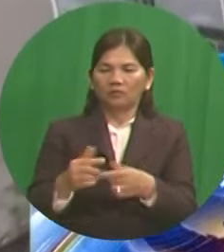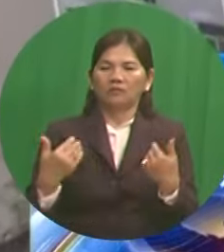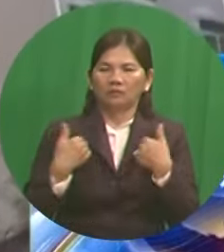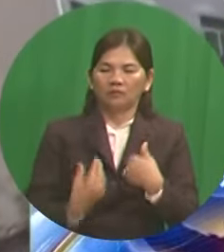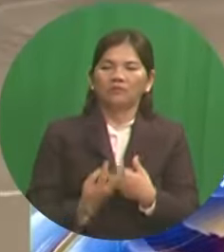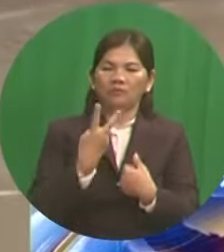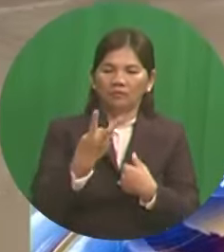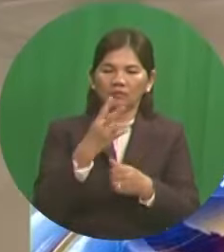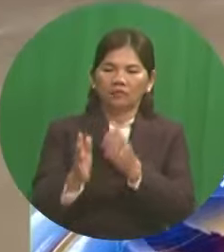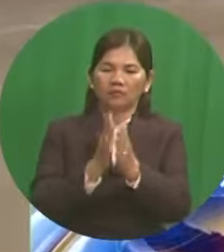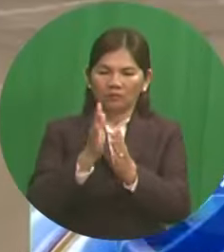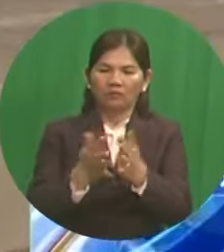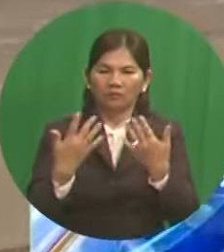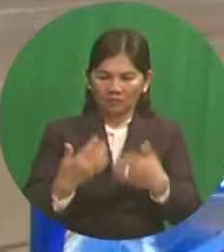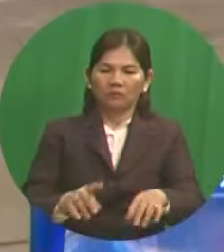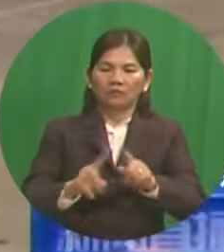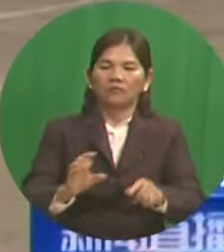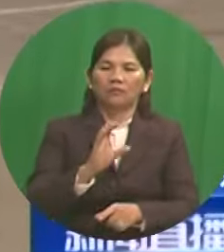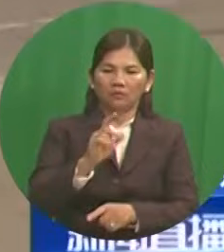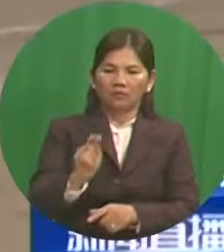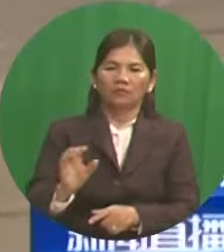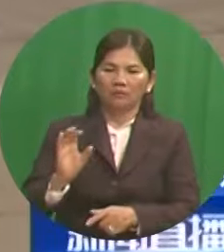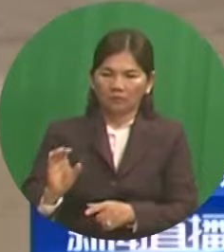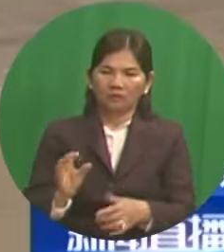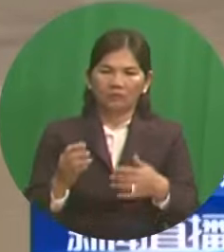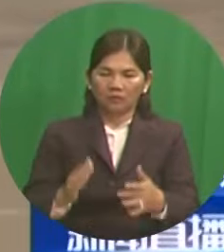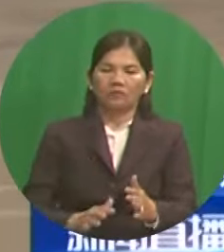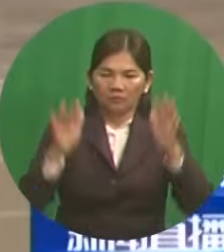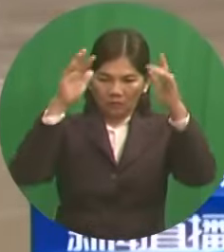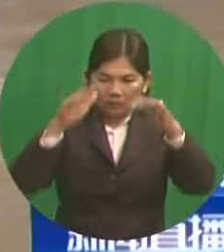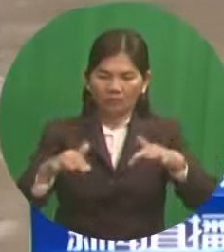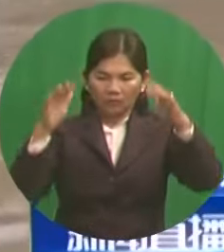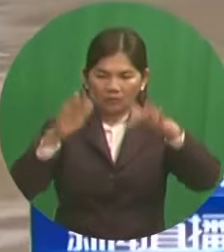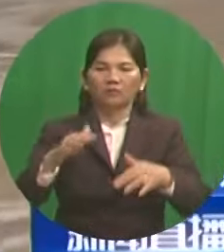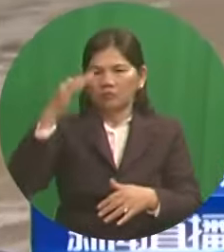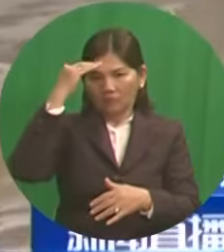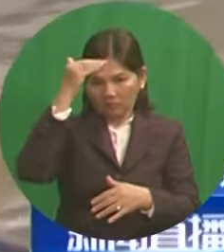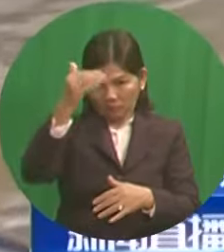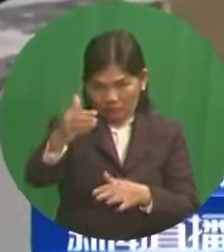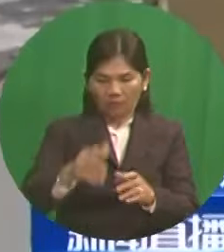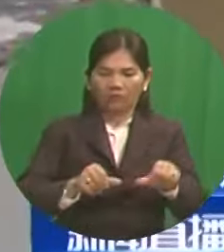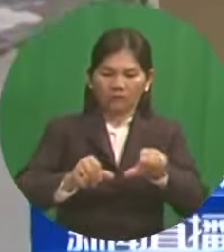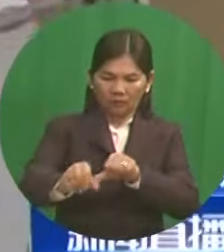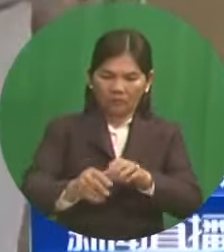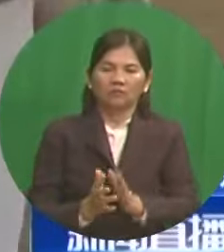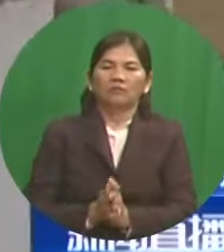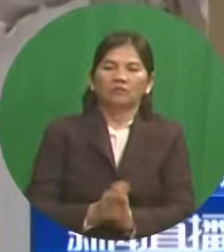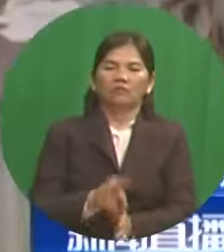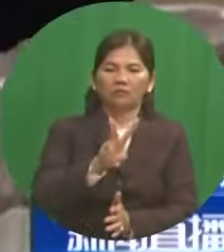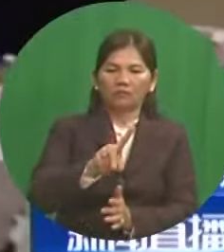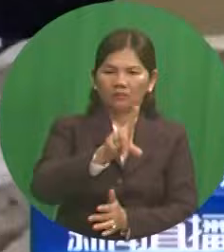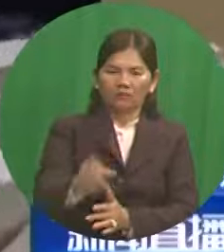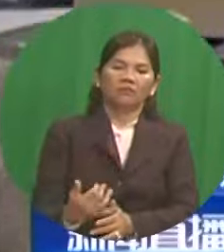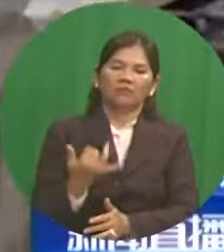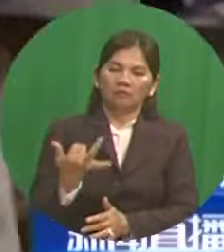ទី2នៅក្នុងប្រទេសប៉ុន្តែ CCTV បាននិយាយថាទឹកភ្លៀងត្រូវបានគេរំពឹងថានឹងបន្តរហូតដល់ថ្ងៃទី2ខែកក្ក